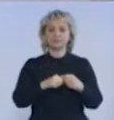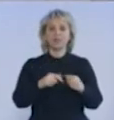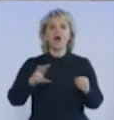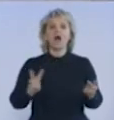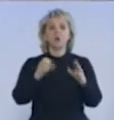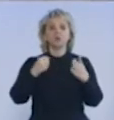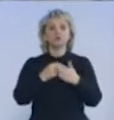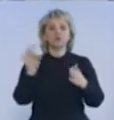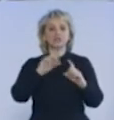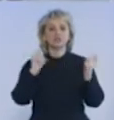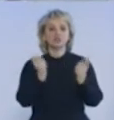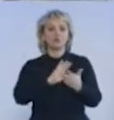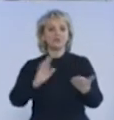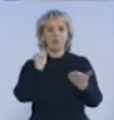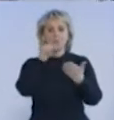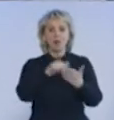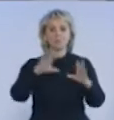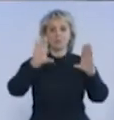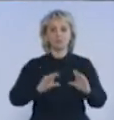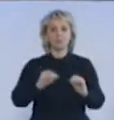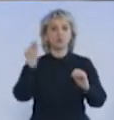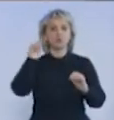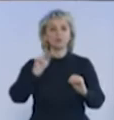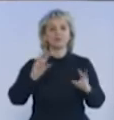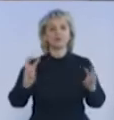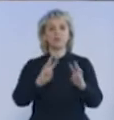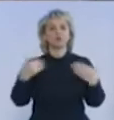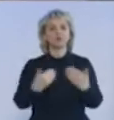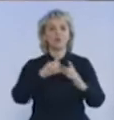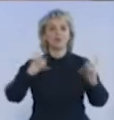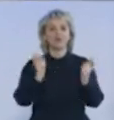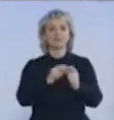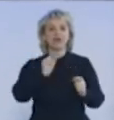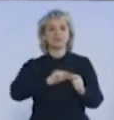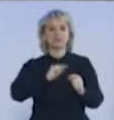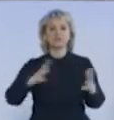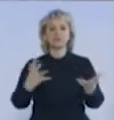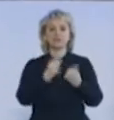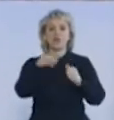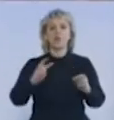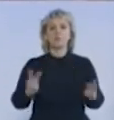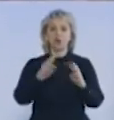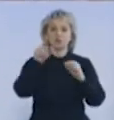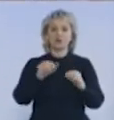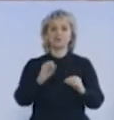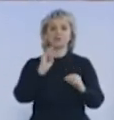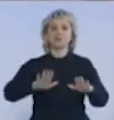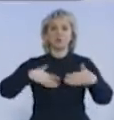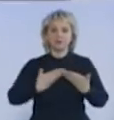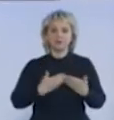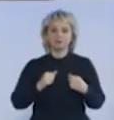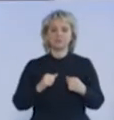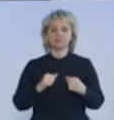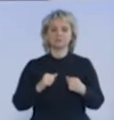Огонь до Ростов-арены не добрался. Тушение учебного пожара у нового стадиона отработали спасатели, пожарные и добровольцы.